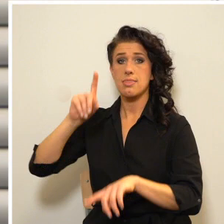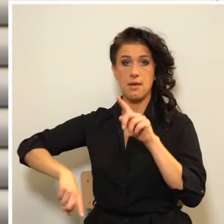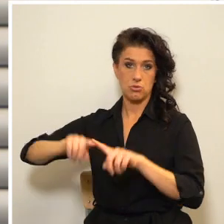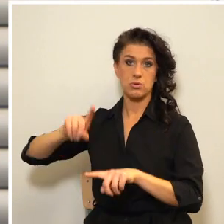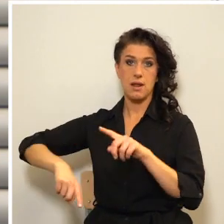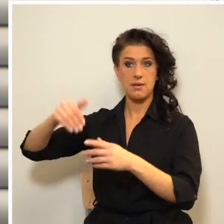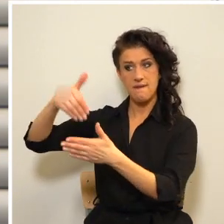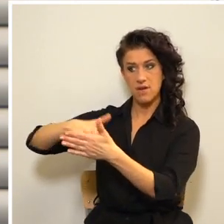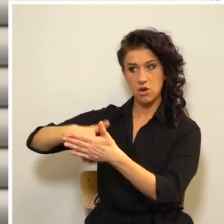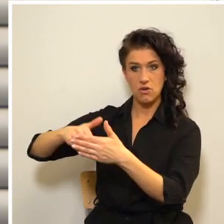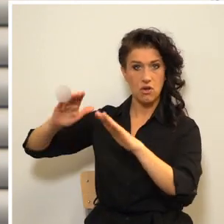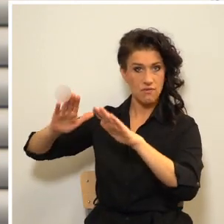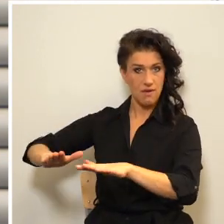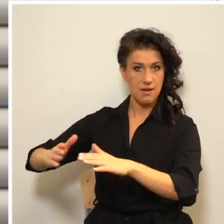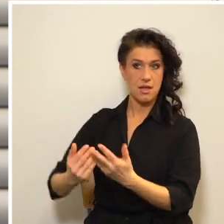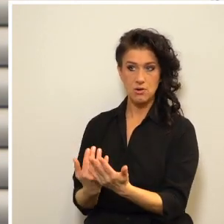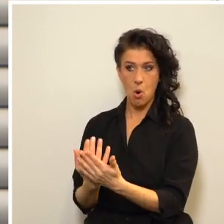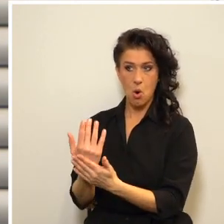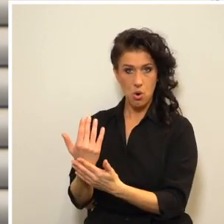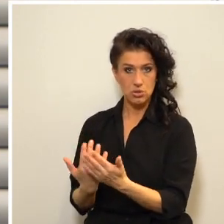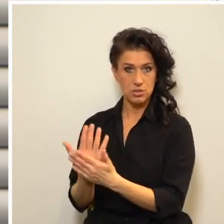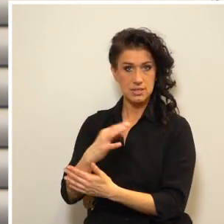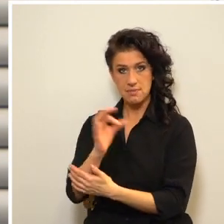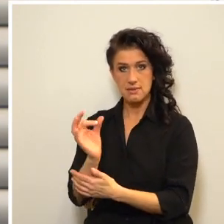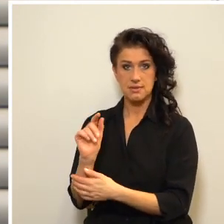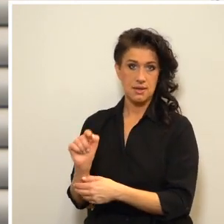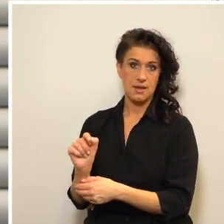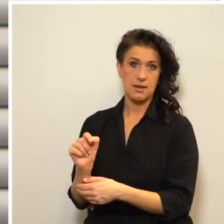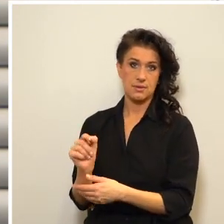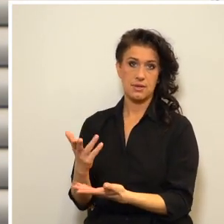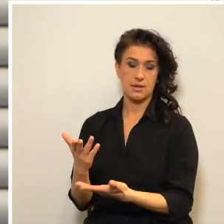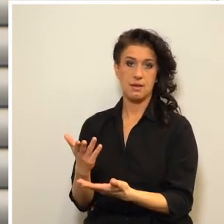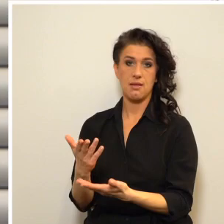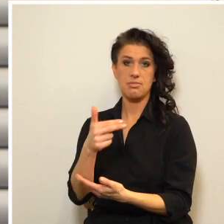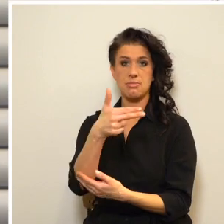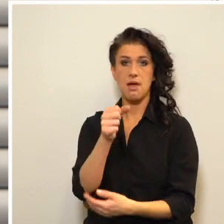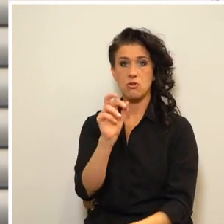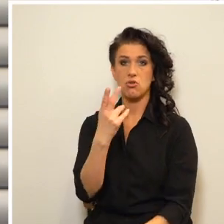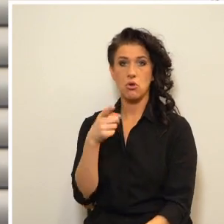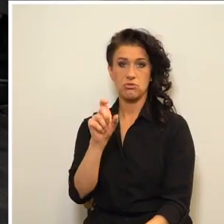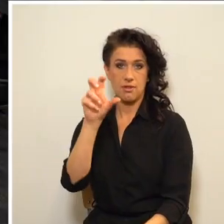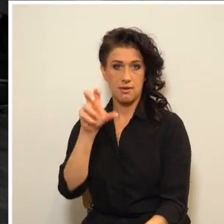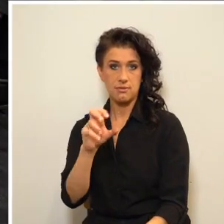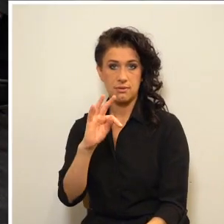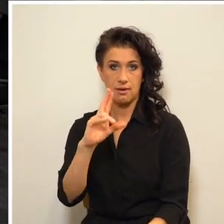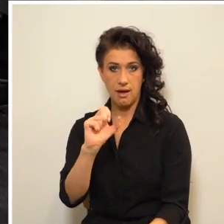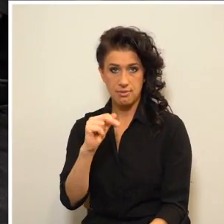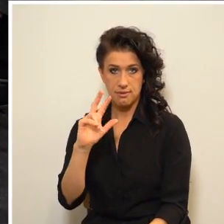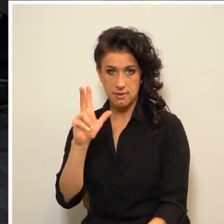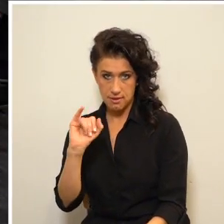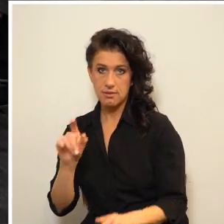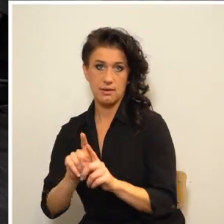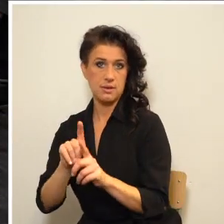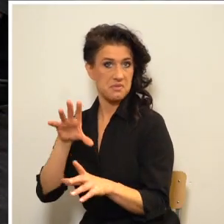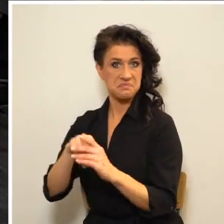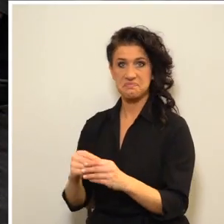wyhodowanych na na specjalnie skonstruowanych rusztowaniach narządach i tkankach to